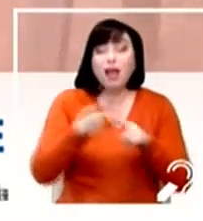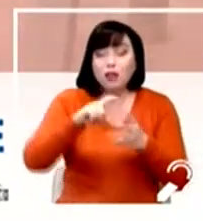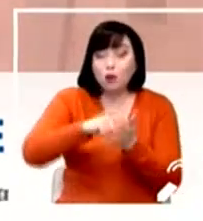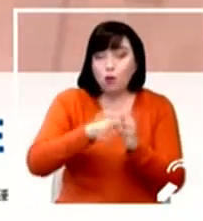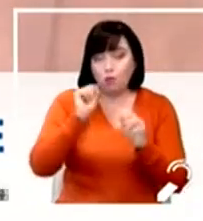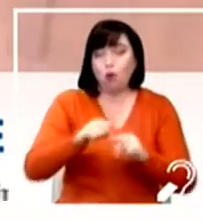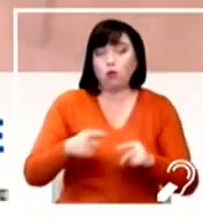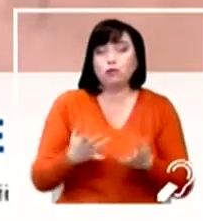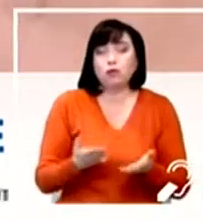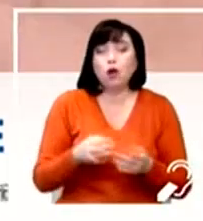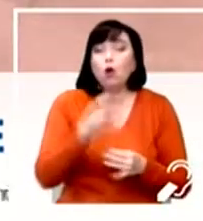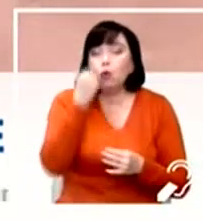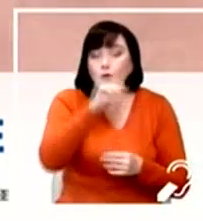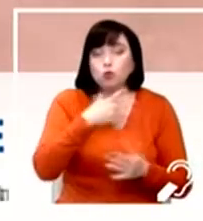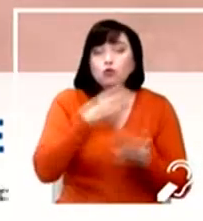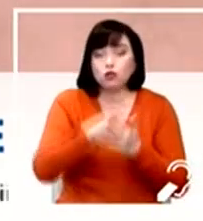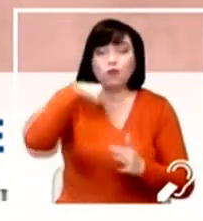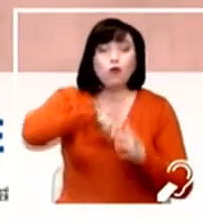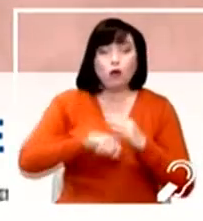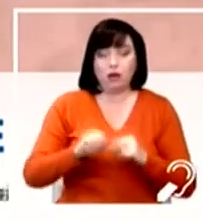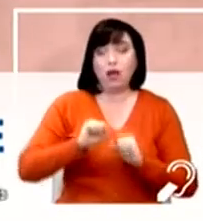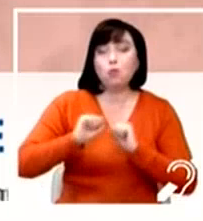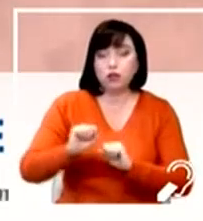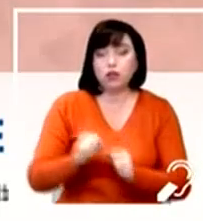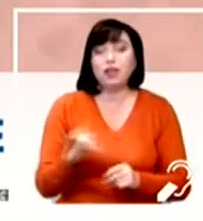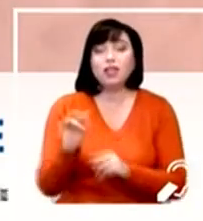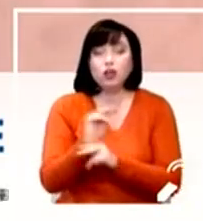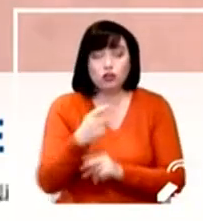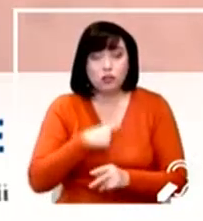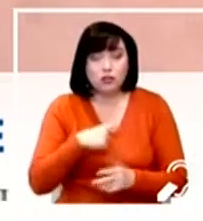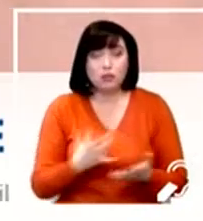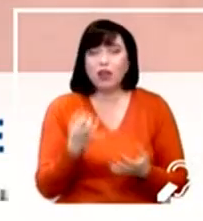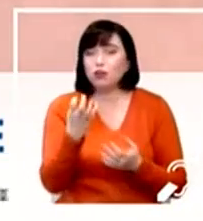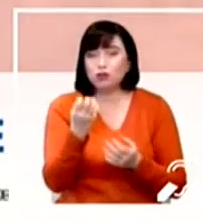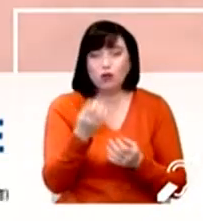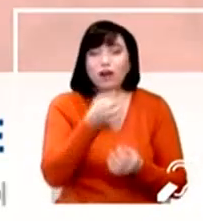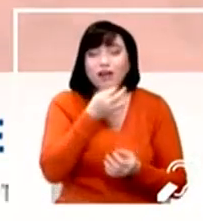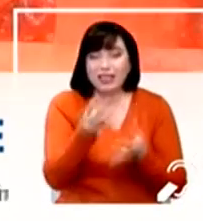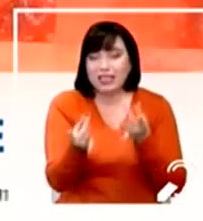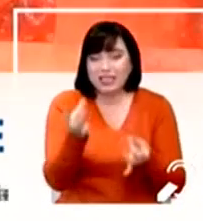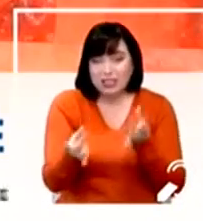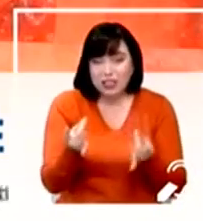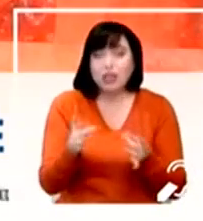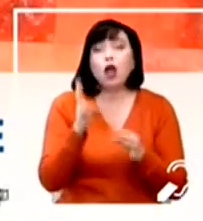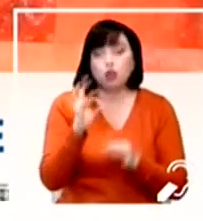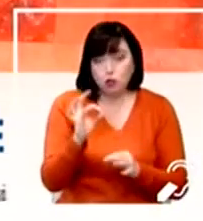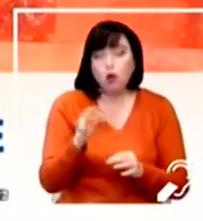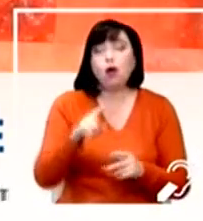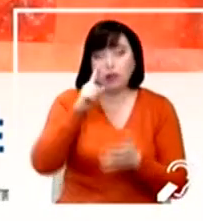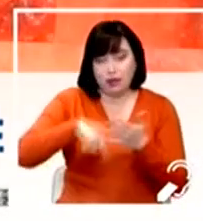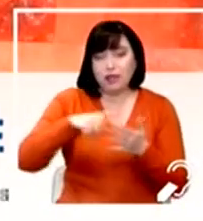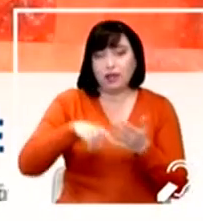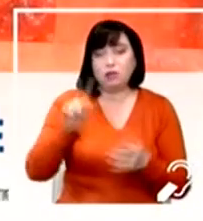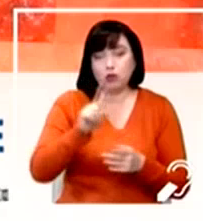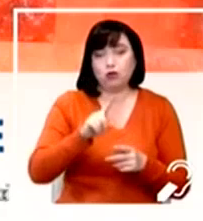imunitatea, să trateze în același timp. Încă nu este totul gata, încă este totul în proces, dar sperăm